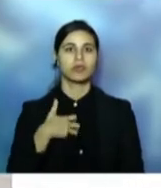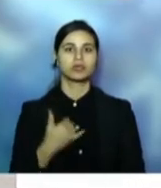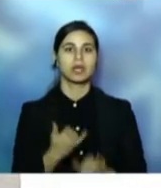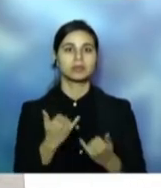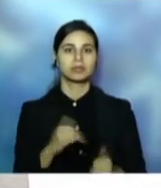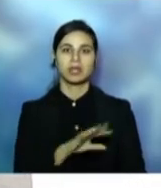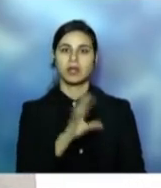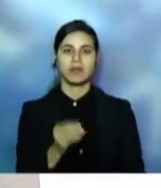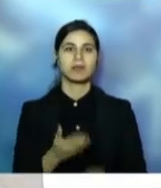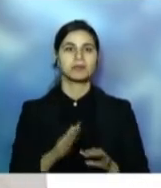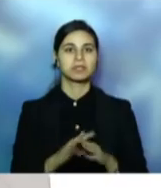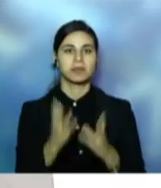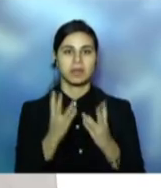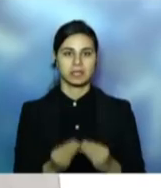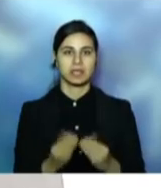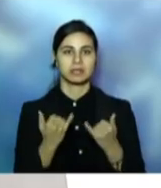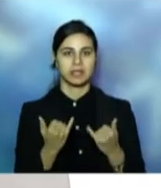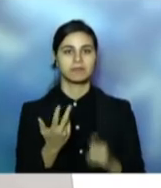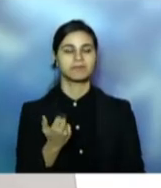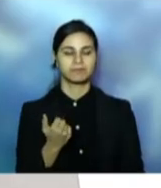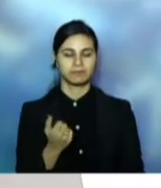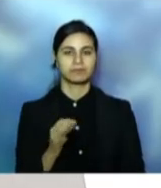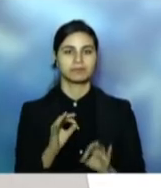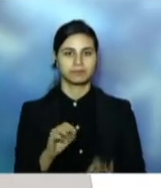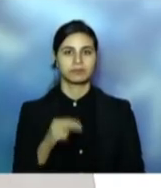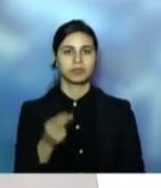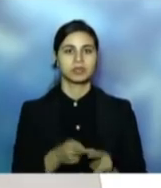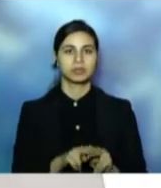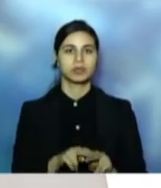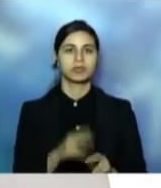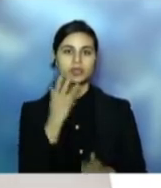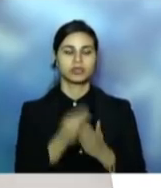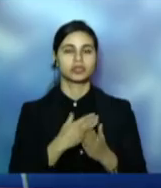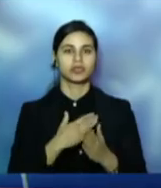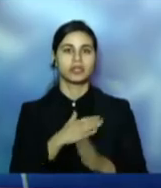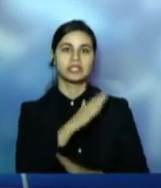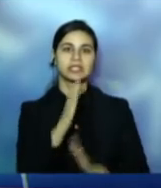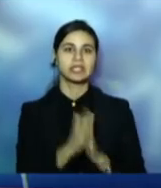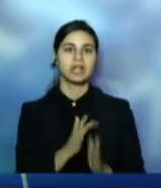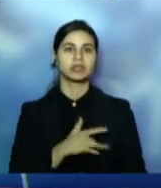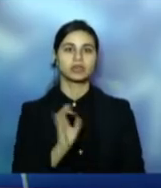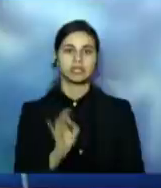ყველა სამწიმე დღეს, რა დღეს საქმე. ნამდვილად მოგცემთ ამის საშუალებას, იმიტომ რომ ეს არის ჩვენი საერთო ტკივილი.